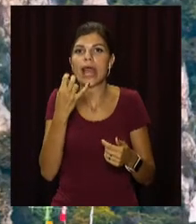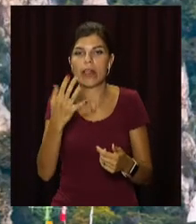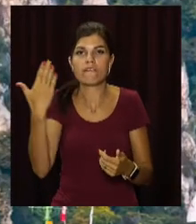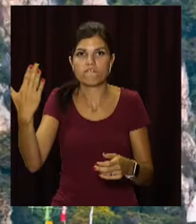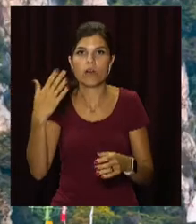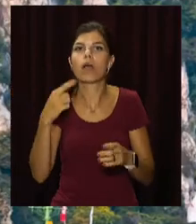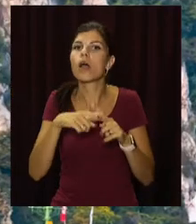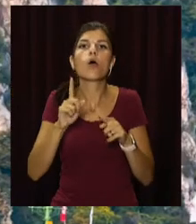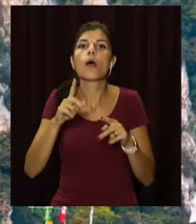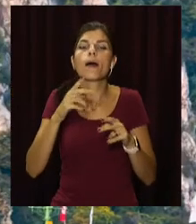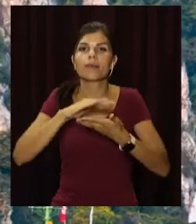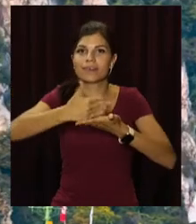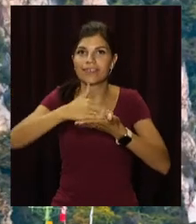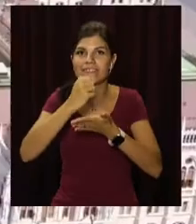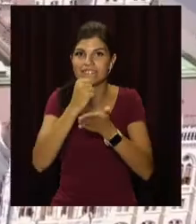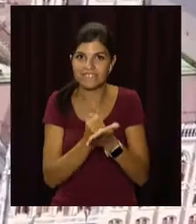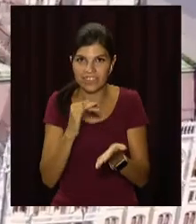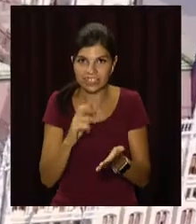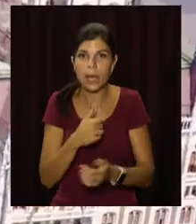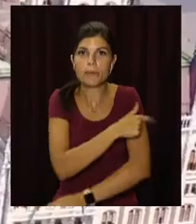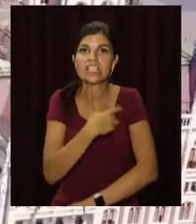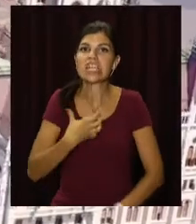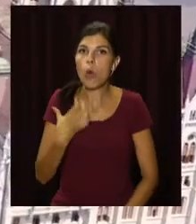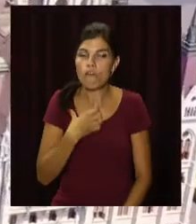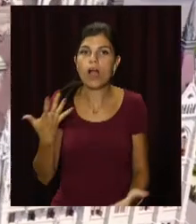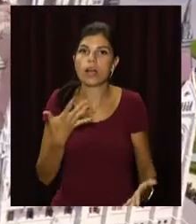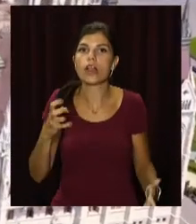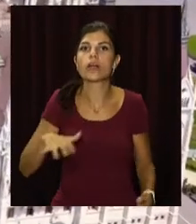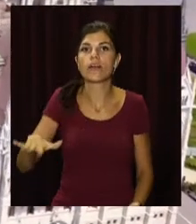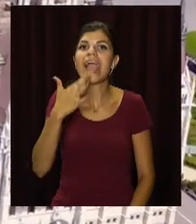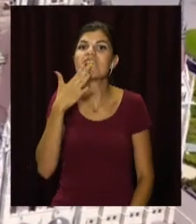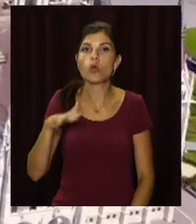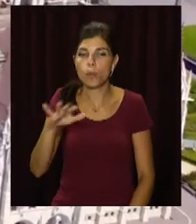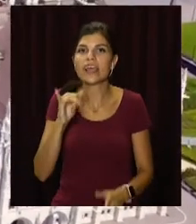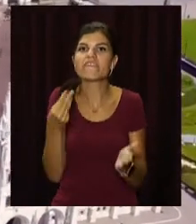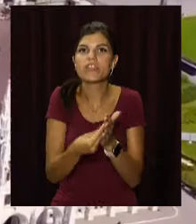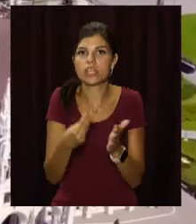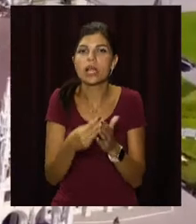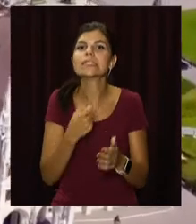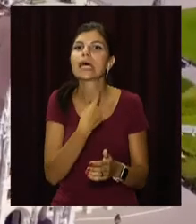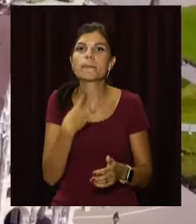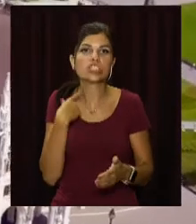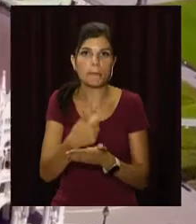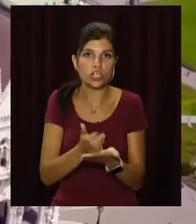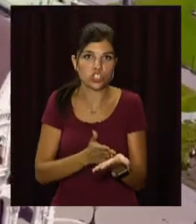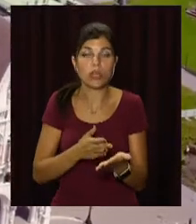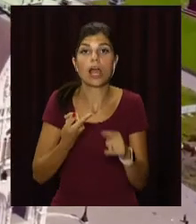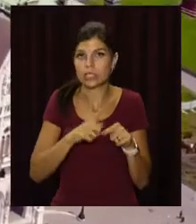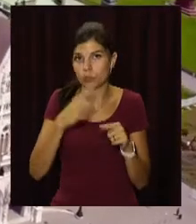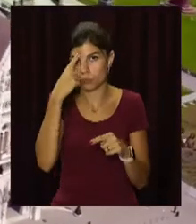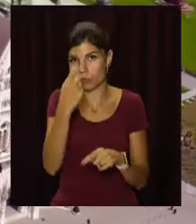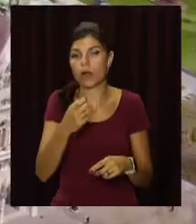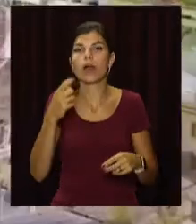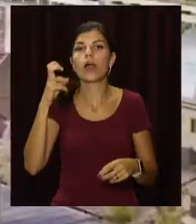кордонів. Біометричний паспорт чи віза, медична страховка, яка діє на території Європи, та фінансове забезпечення. Про це